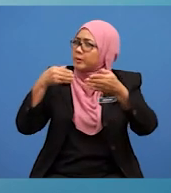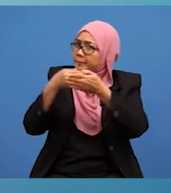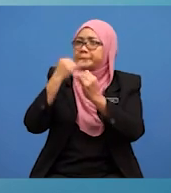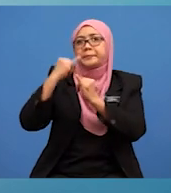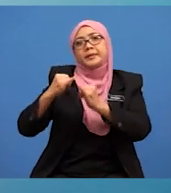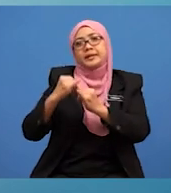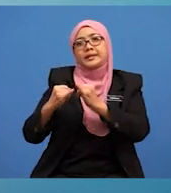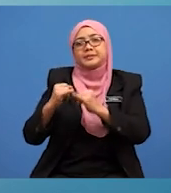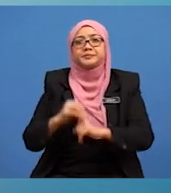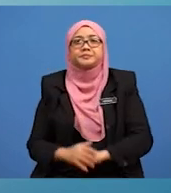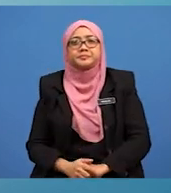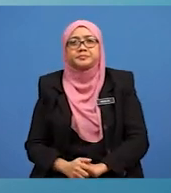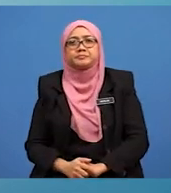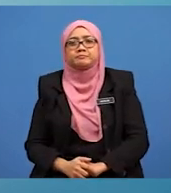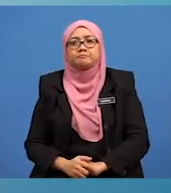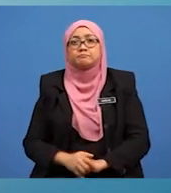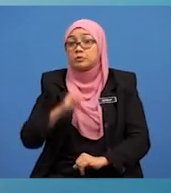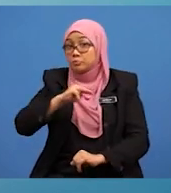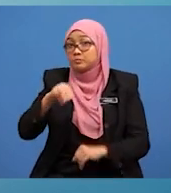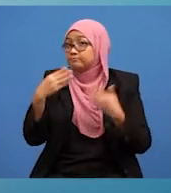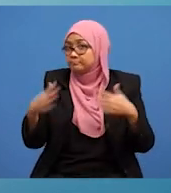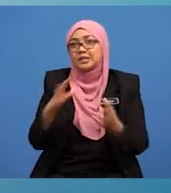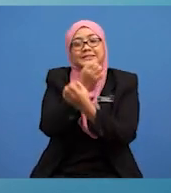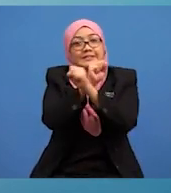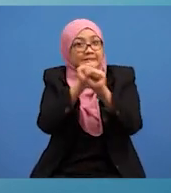rancangan. Adakah murid-murid semua sudah bersedia?